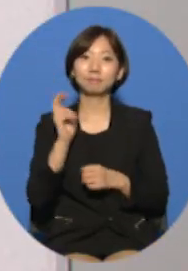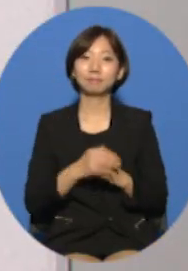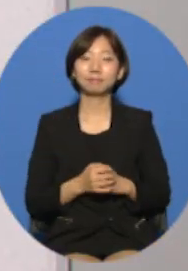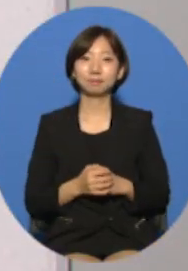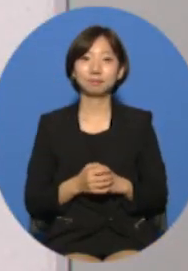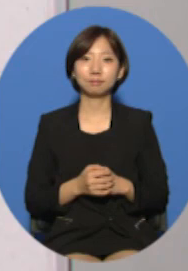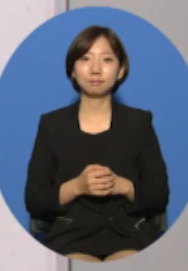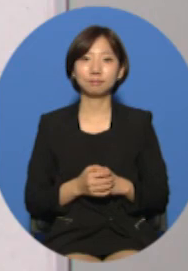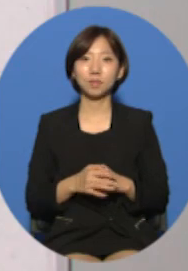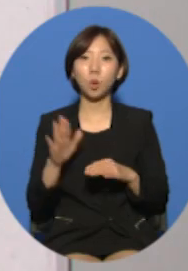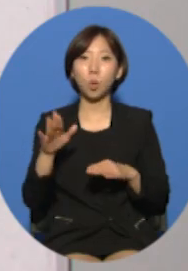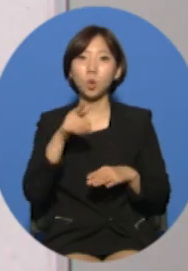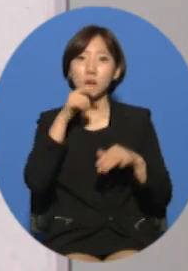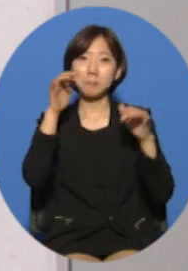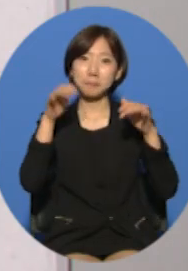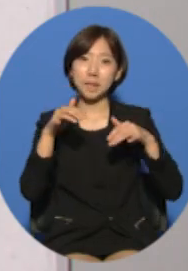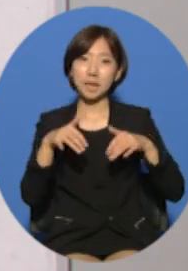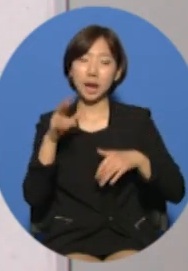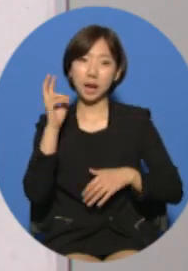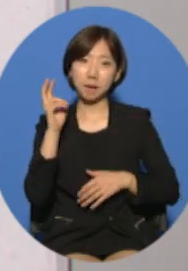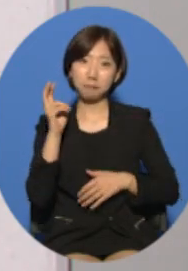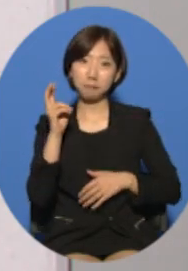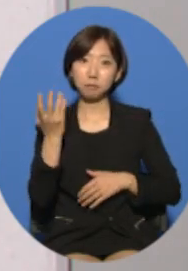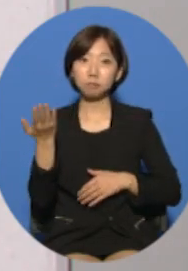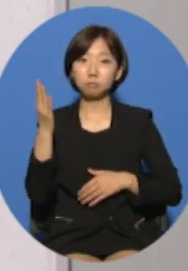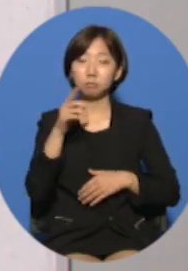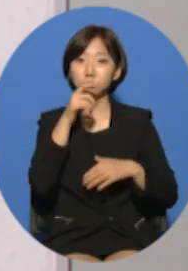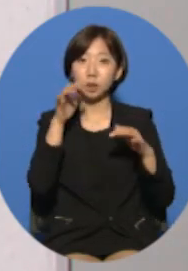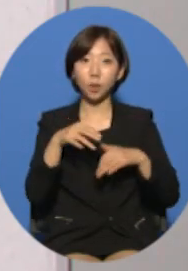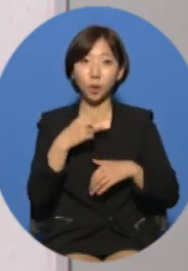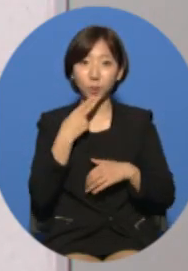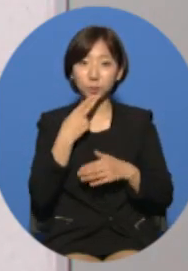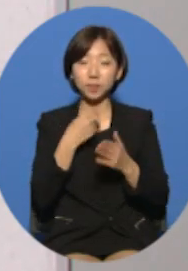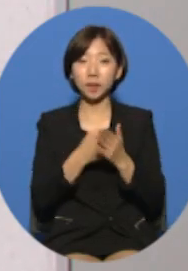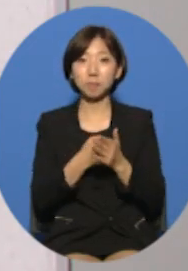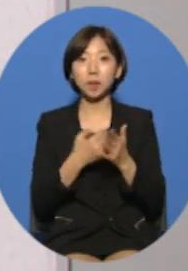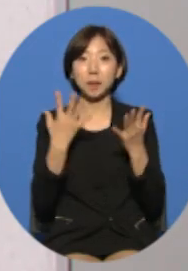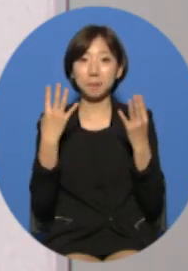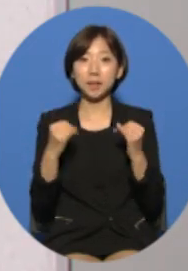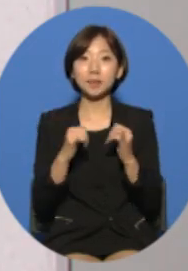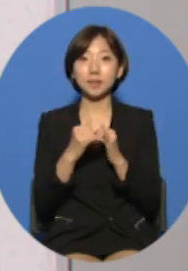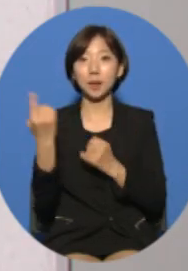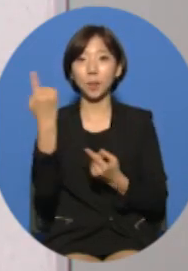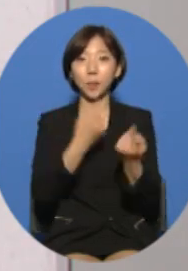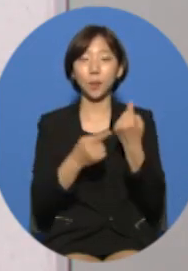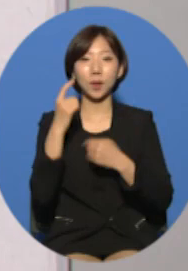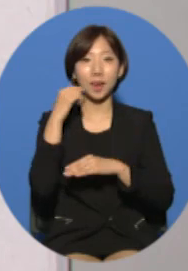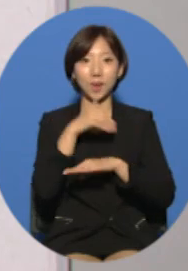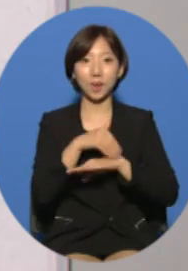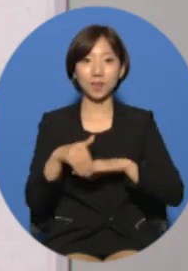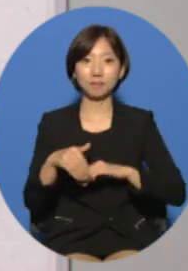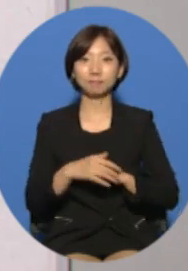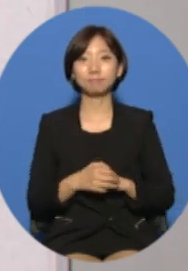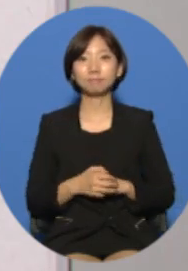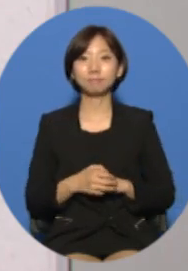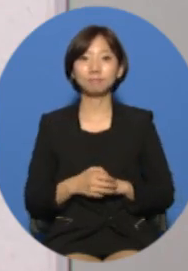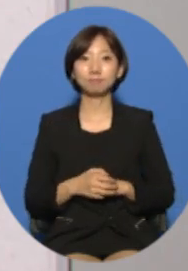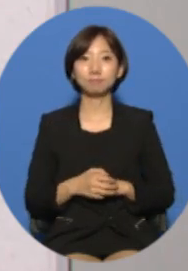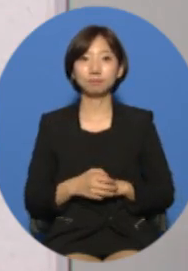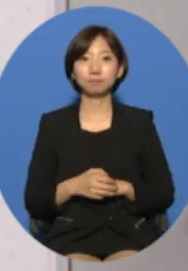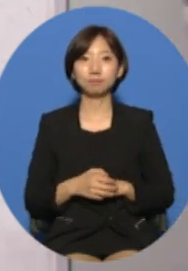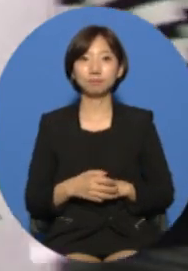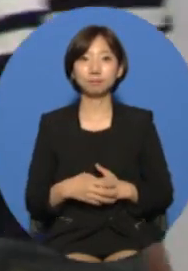예상됩니다. 오늘 비 소식이 있는데요. 아직 비는 오지 않으면서 많은 선거인분들이 오실 예정입니다. 지금까지